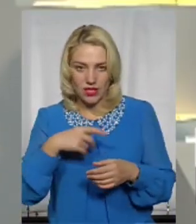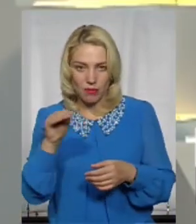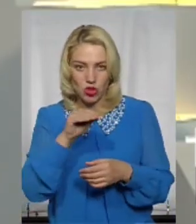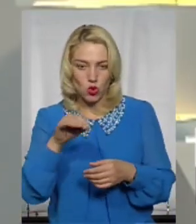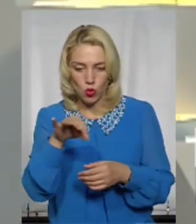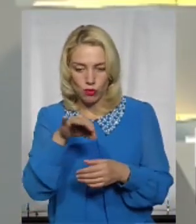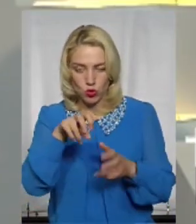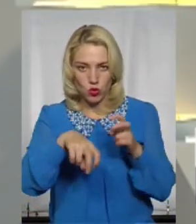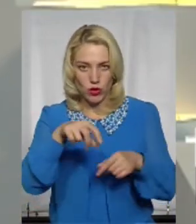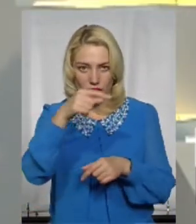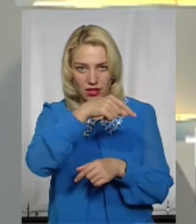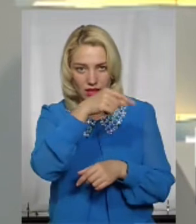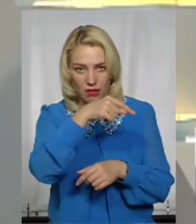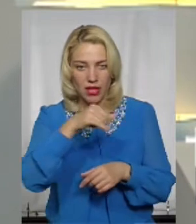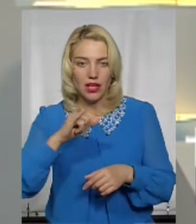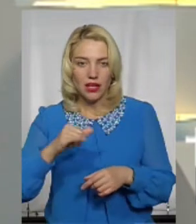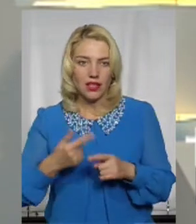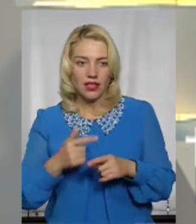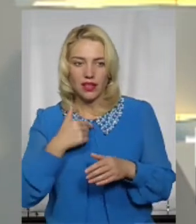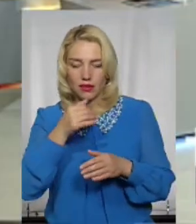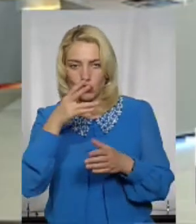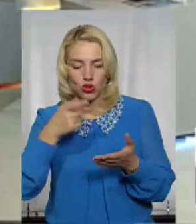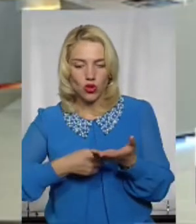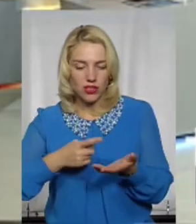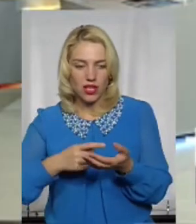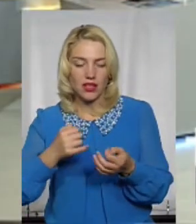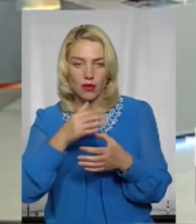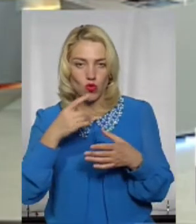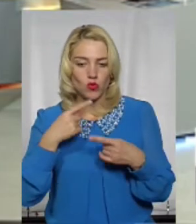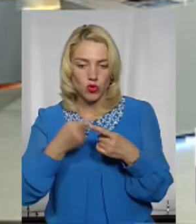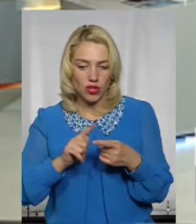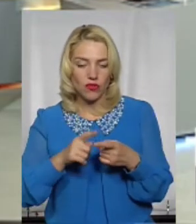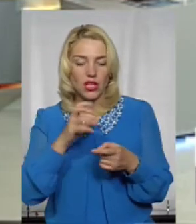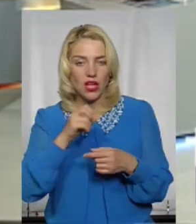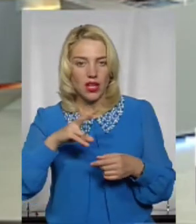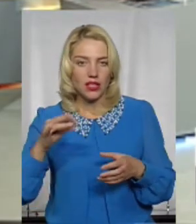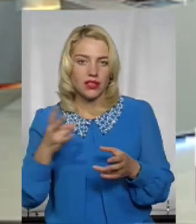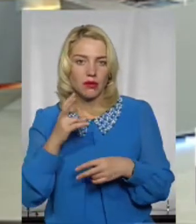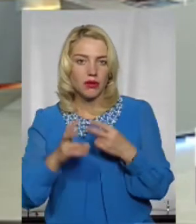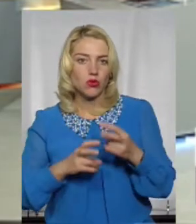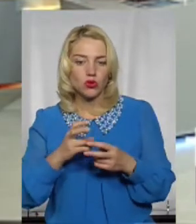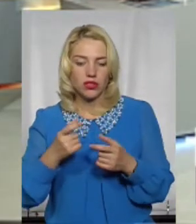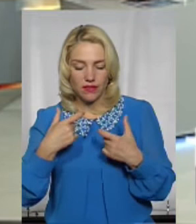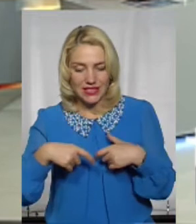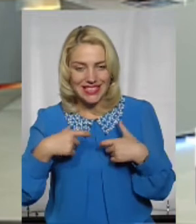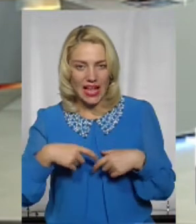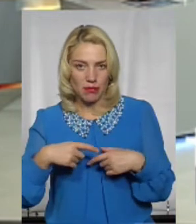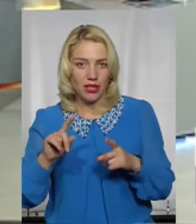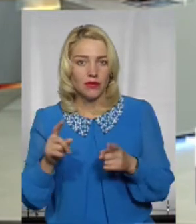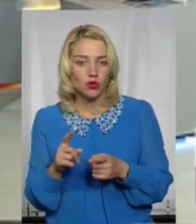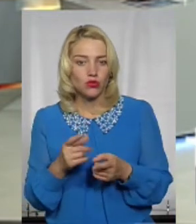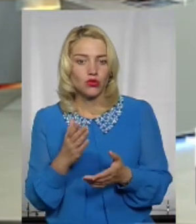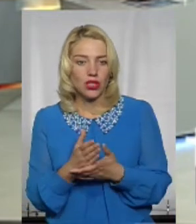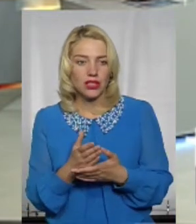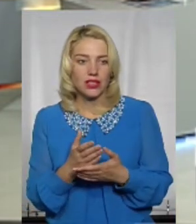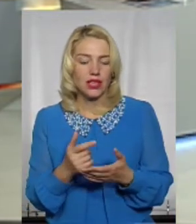І говорять неодноразово, я не доказово, я не можу про це говорити, але потрібно вишукувати в себе, тому що є питання по